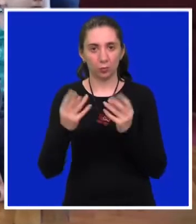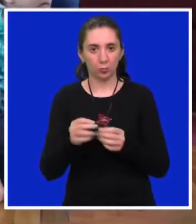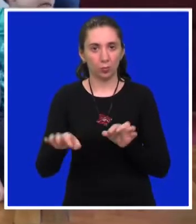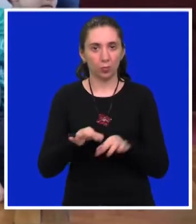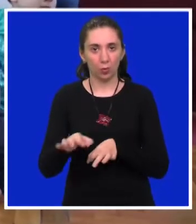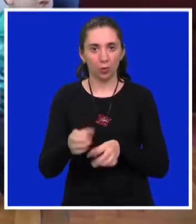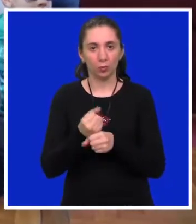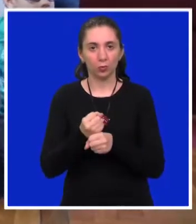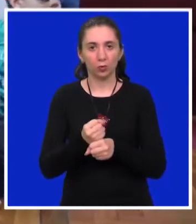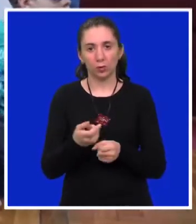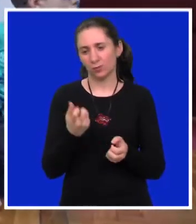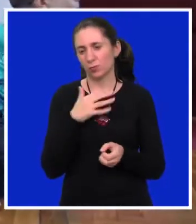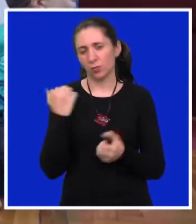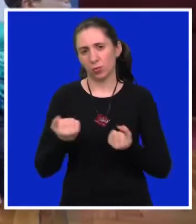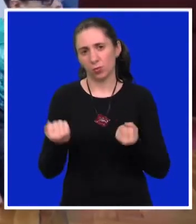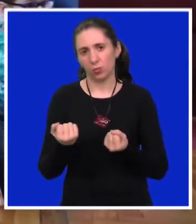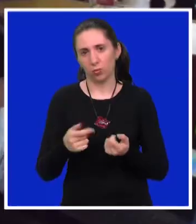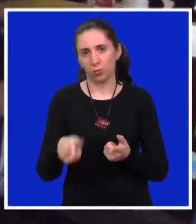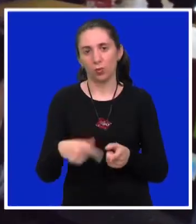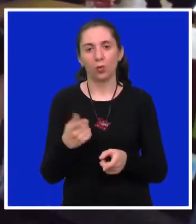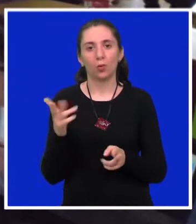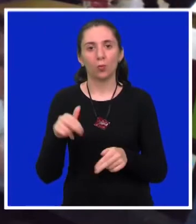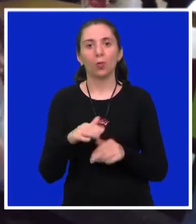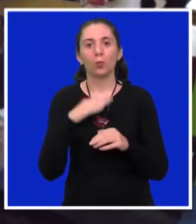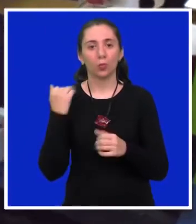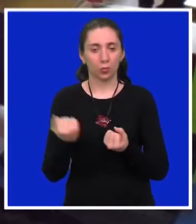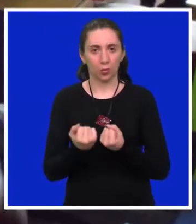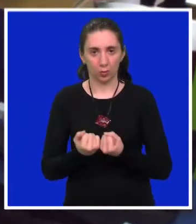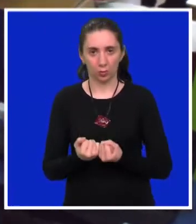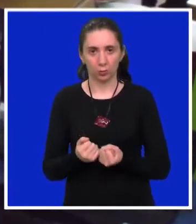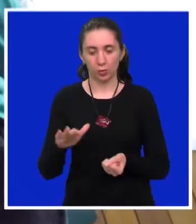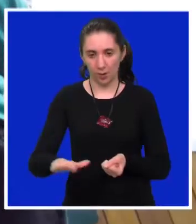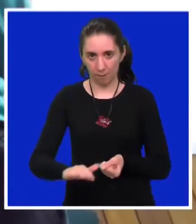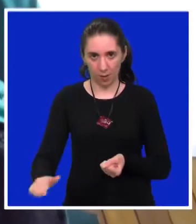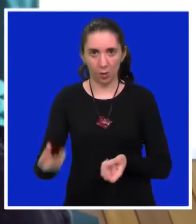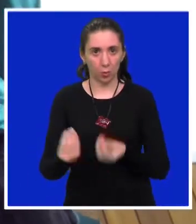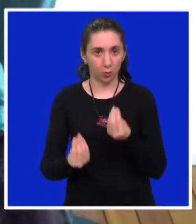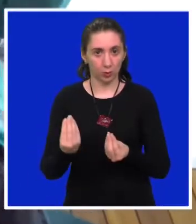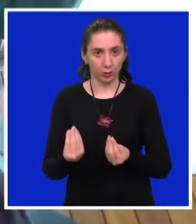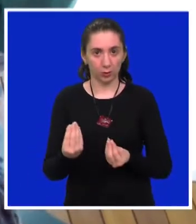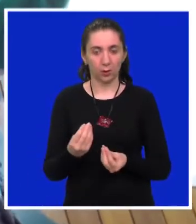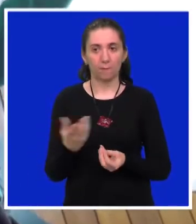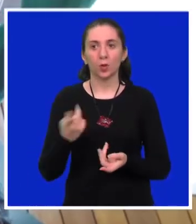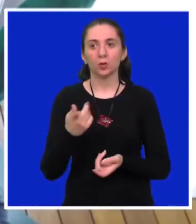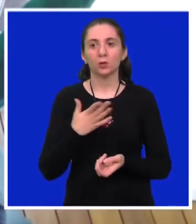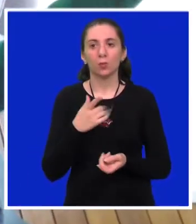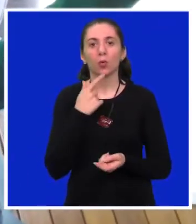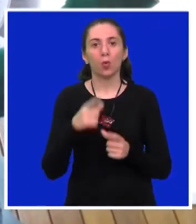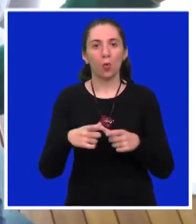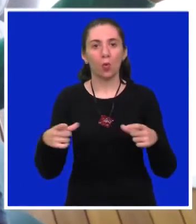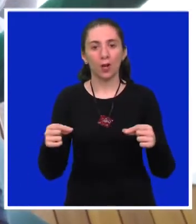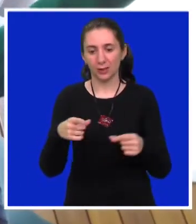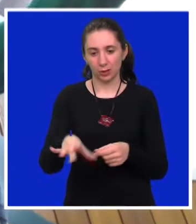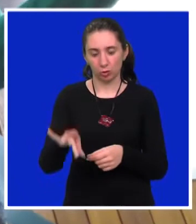temi u sklopu projekta održan je čitav niz radionica na kojima se moglo puno naučiti, maleni kroz igru. Što si ti imala, koje